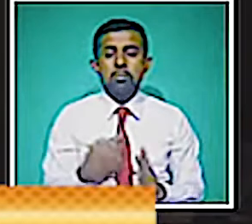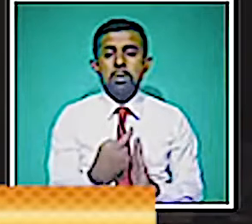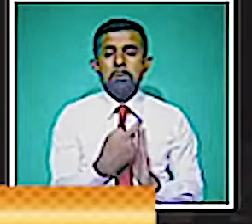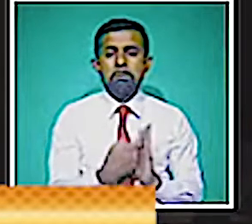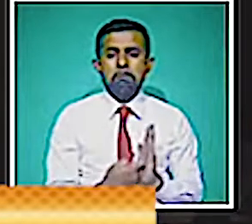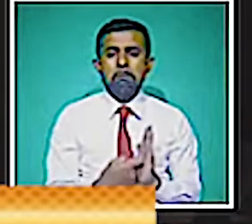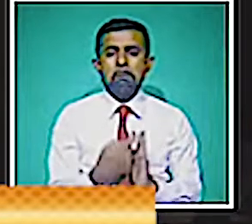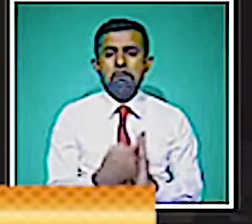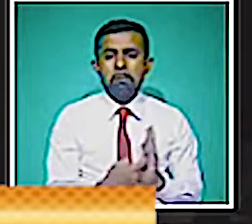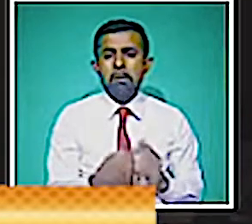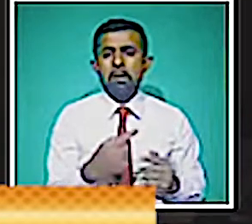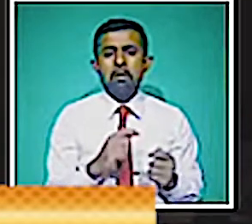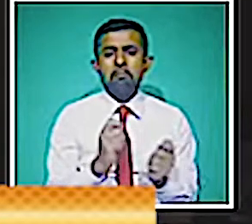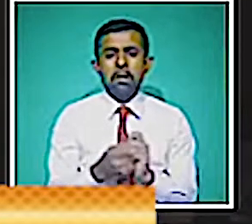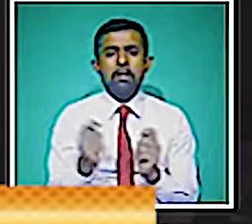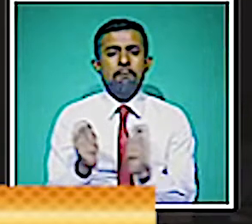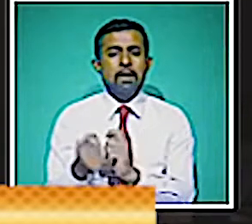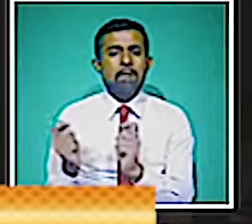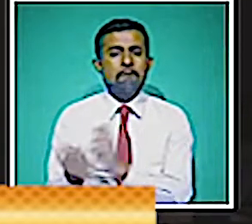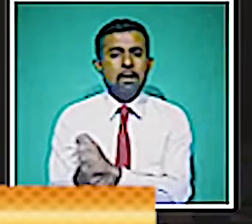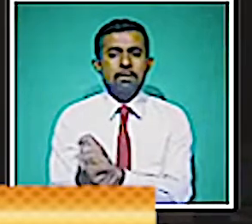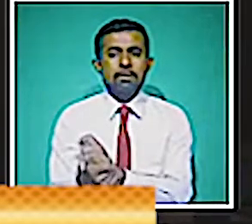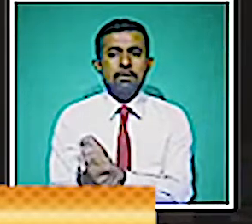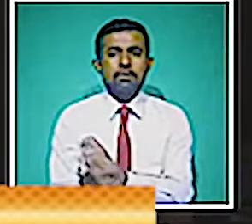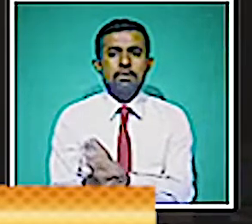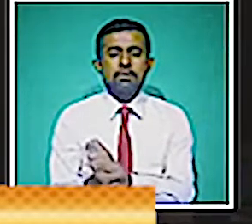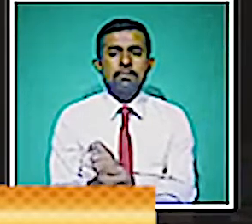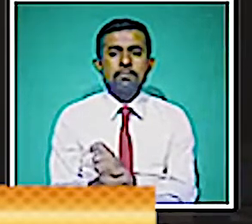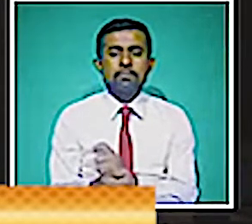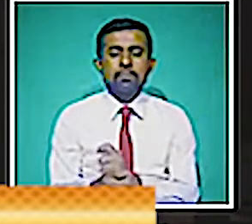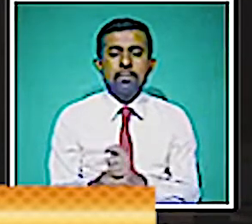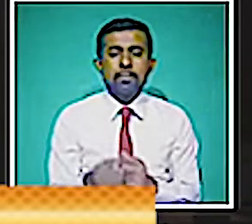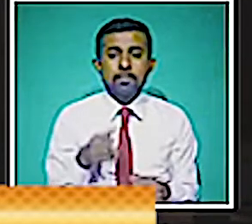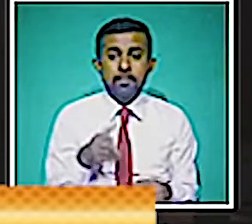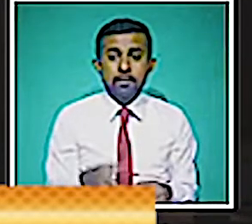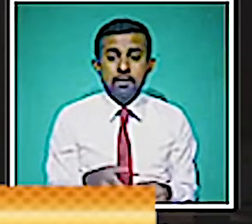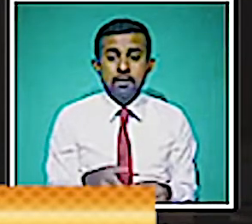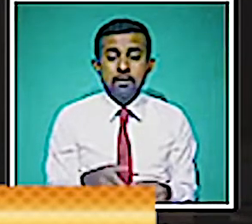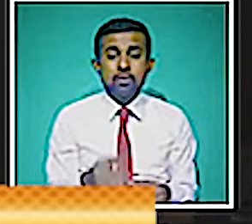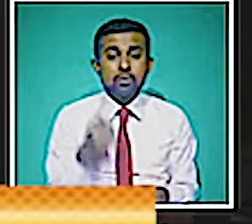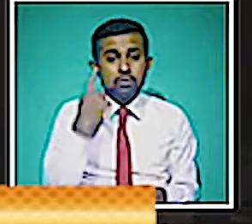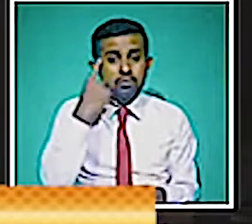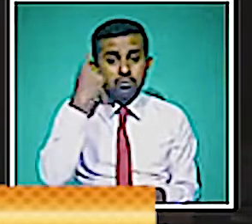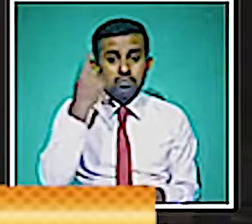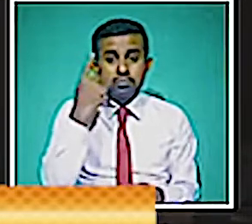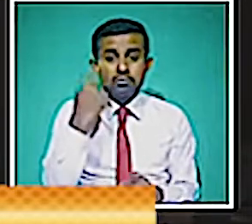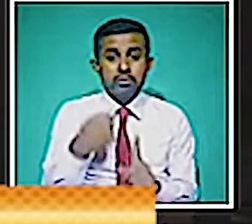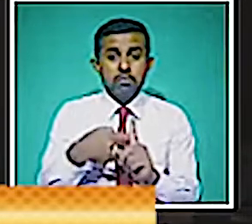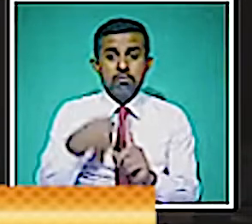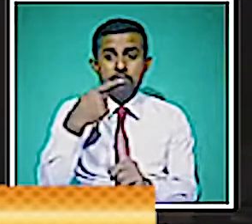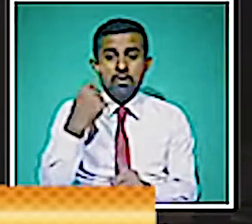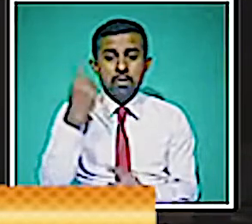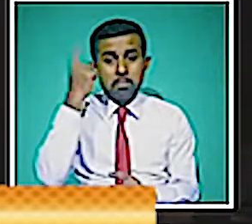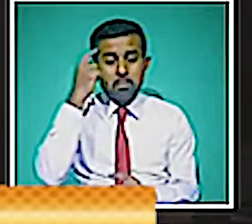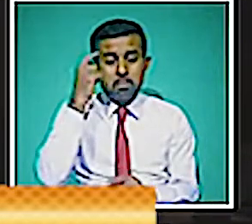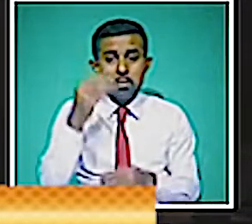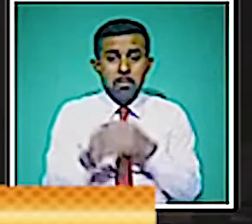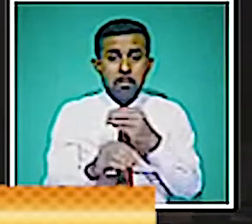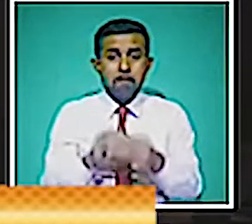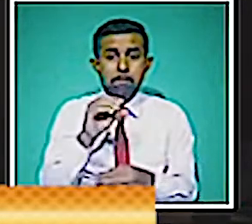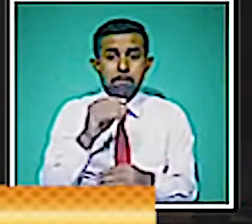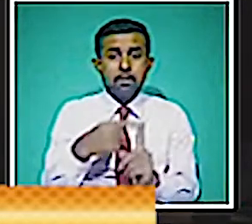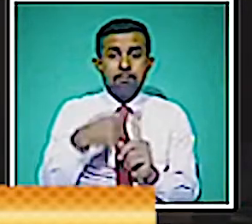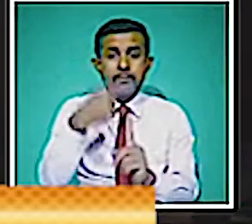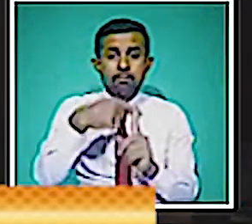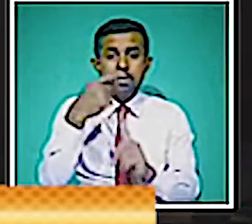கொண்டிருக்கிறதே தவிர கல்வி ரீதியான முன்னேற்றம் என்பது ஒரு மனித மூலதனத்தை அதிகரிக்கக்கூடிய வகையிலே தரவில்லை. நான் ஒரு உதாரணத்தை